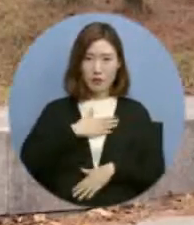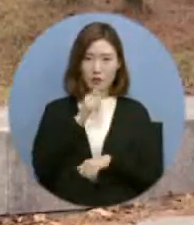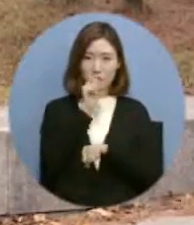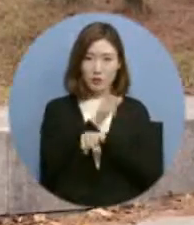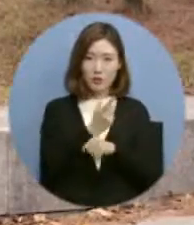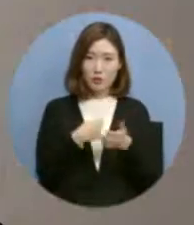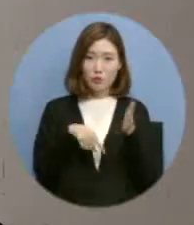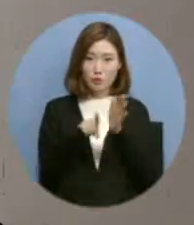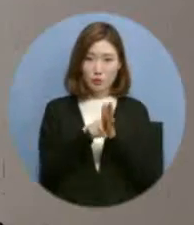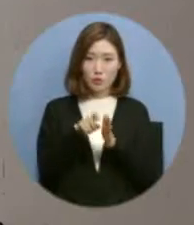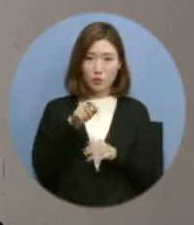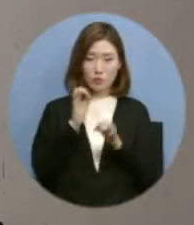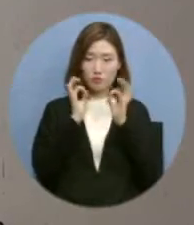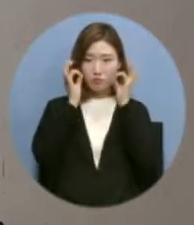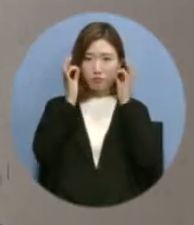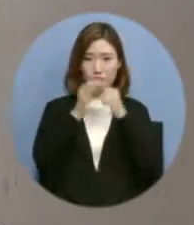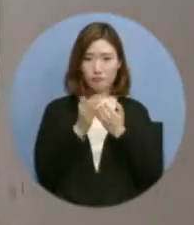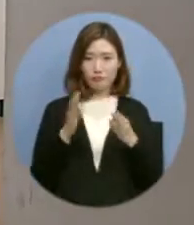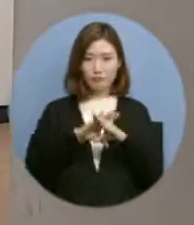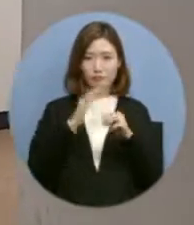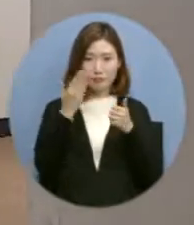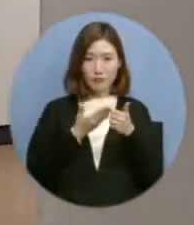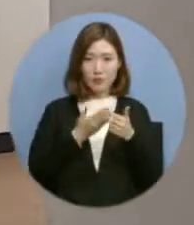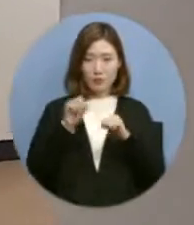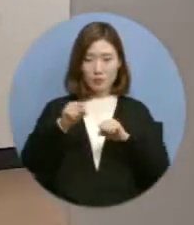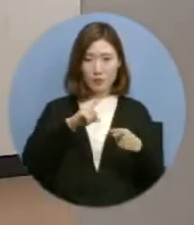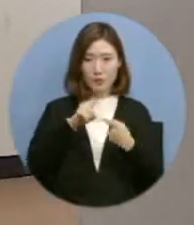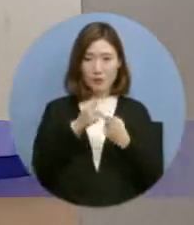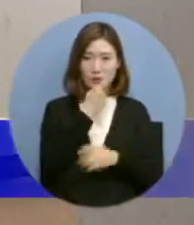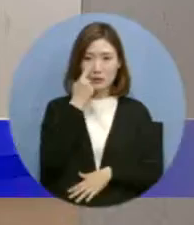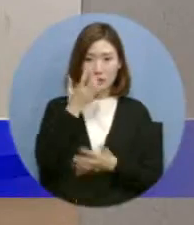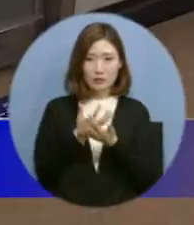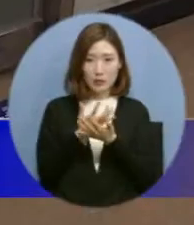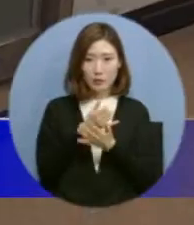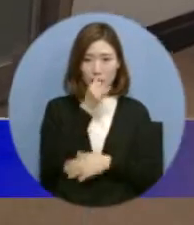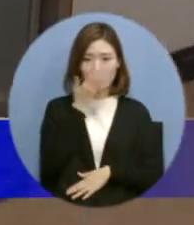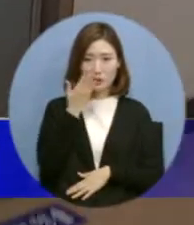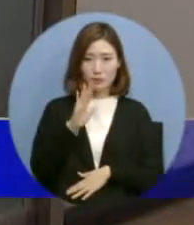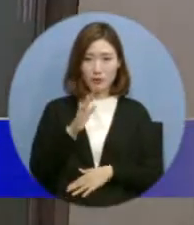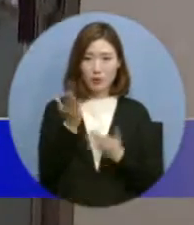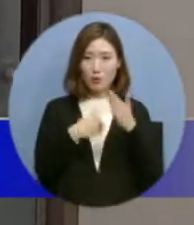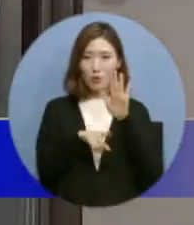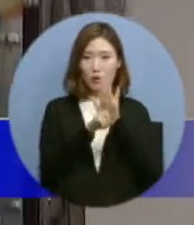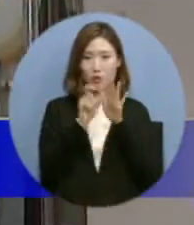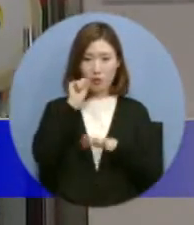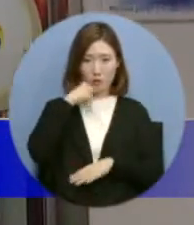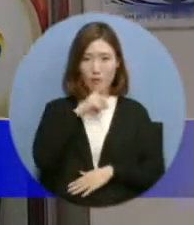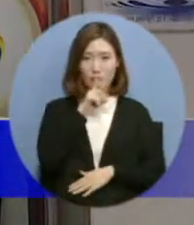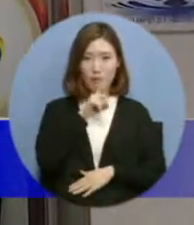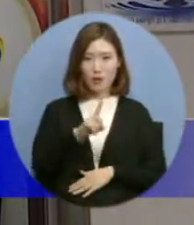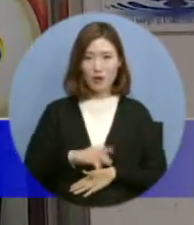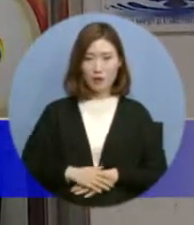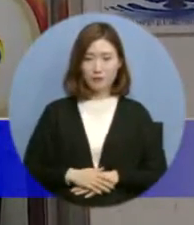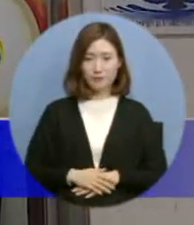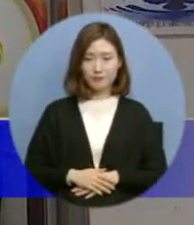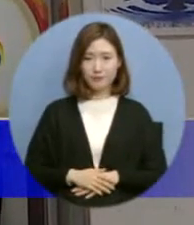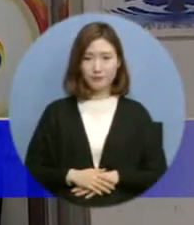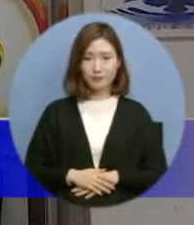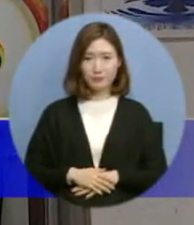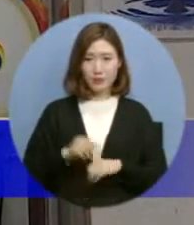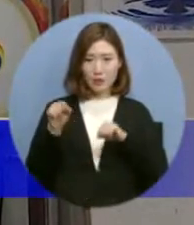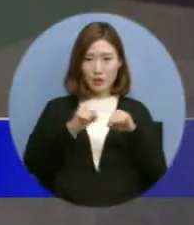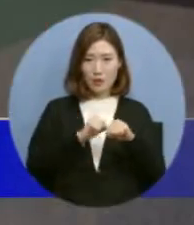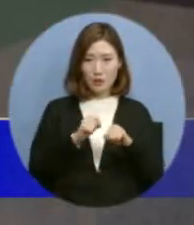하죠. 군은 민원인들의 행위에 대한 증거 자료는 있지만 공개는 어렵다고 밝혔습니다. 그러면서